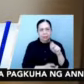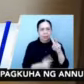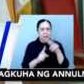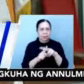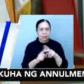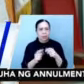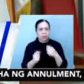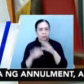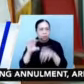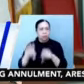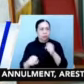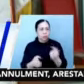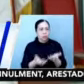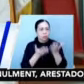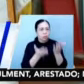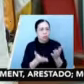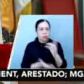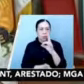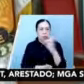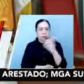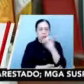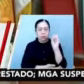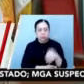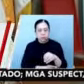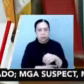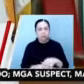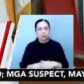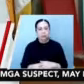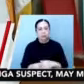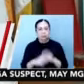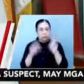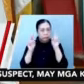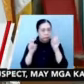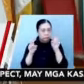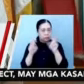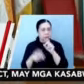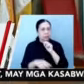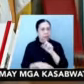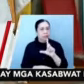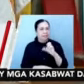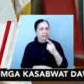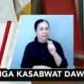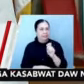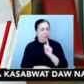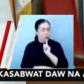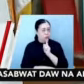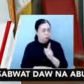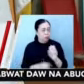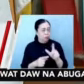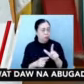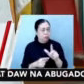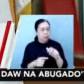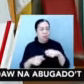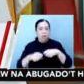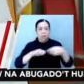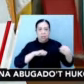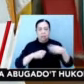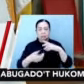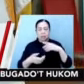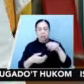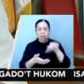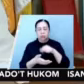ng 100% quote-unquote legit na annulment process,